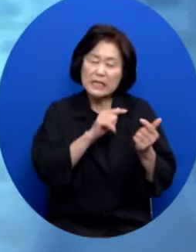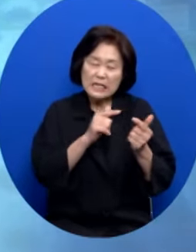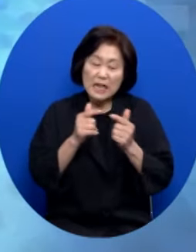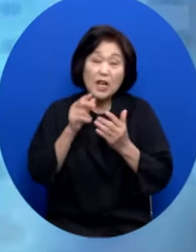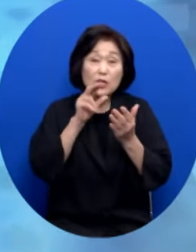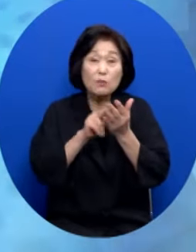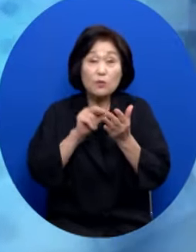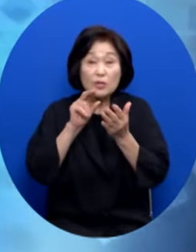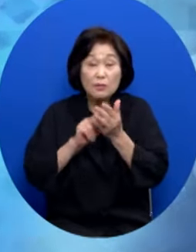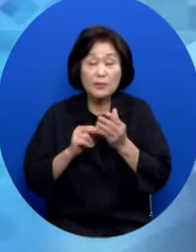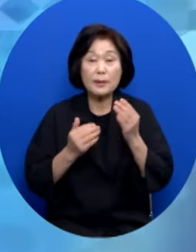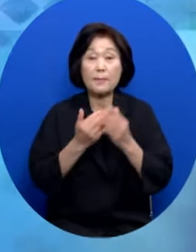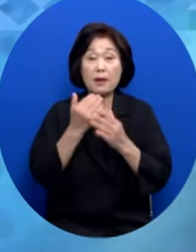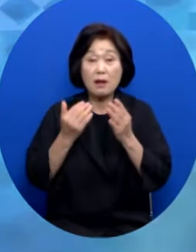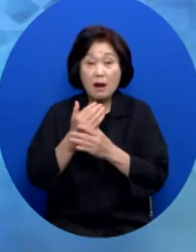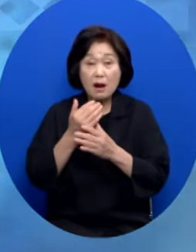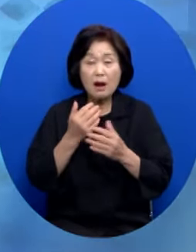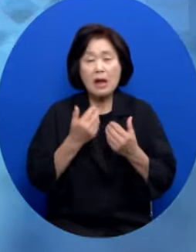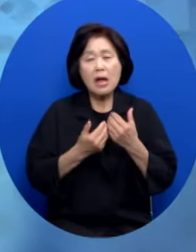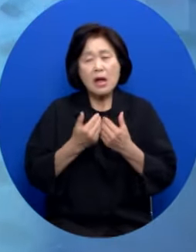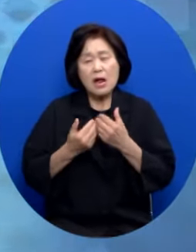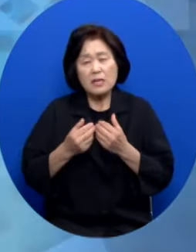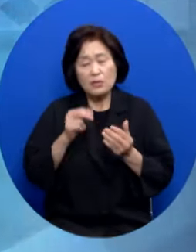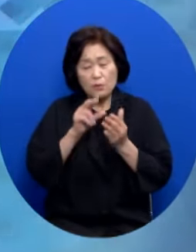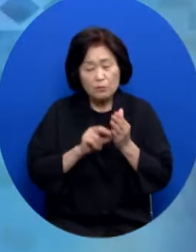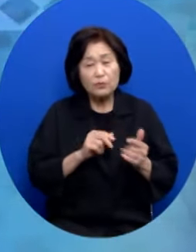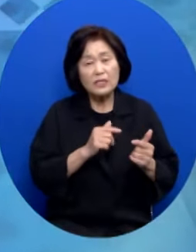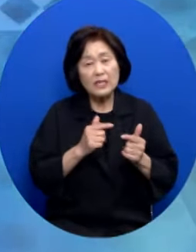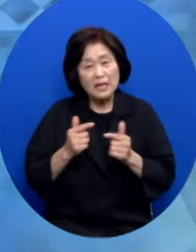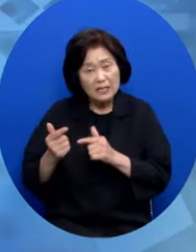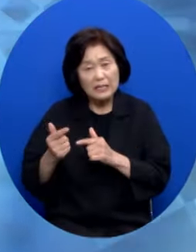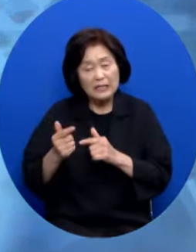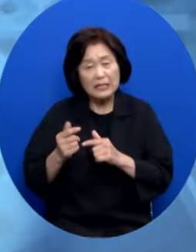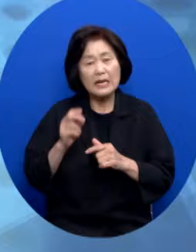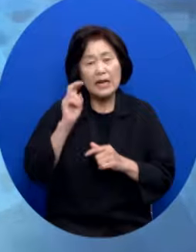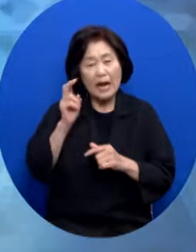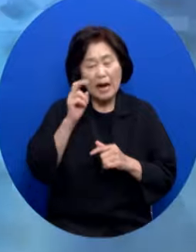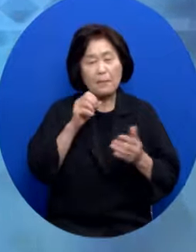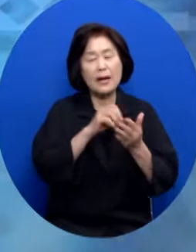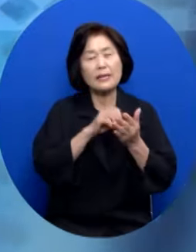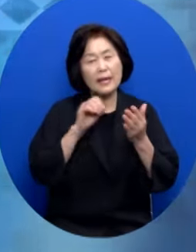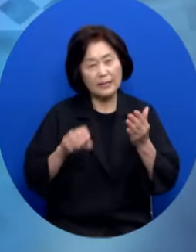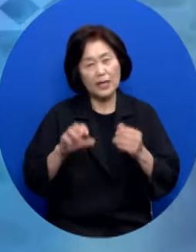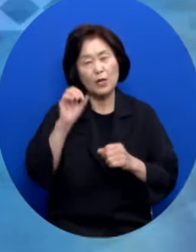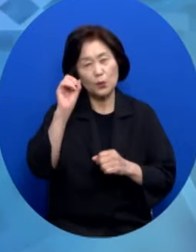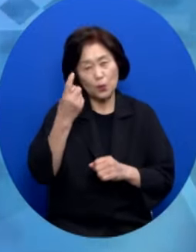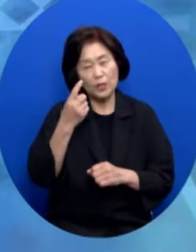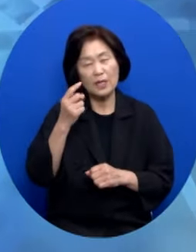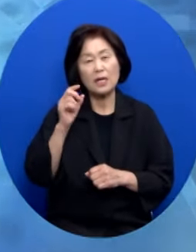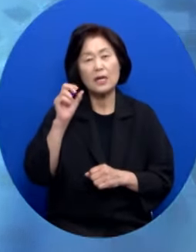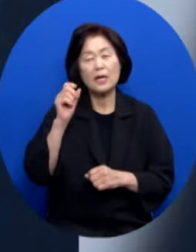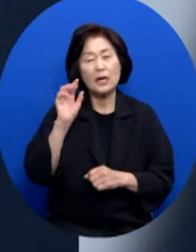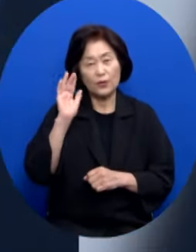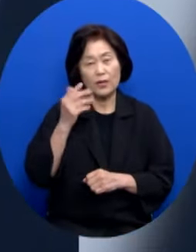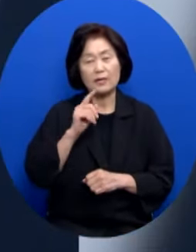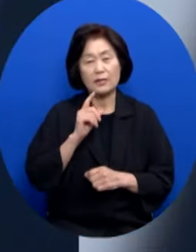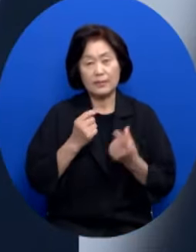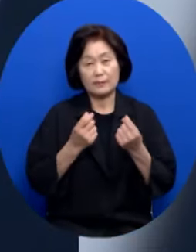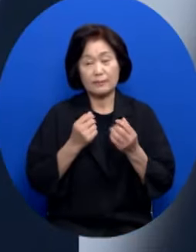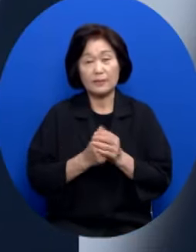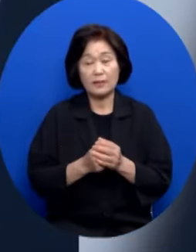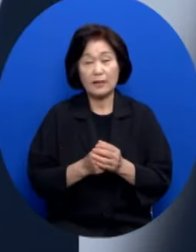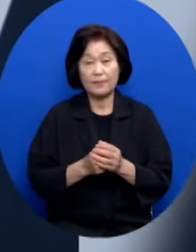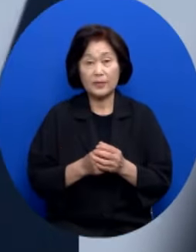드러나면서 그동안 갈등했던 것들이 아마 마음을 치게 되는 그런 계기가 되지 않나 그렇게 봅니다